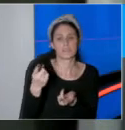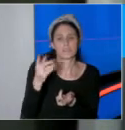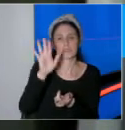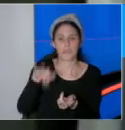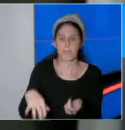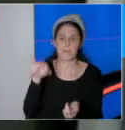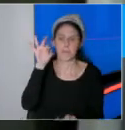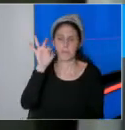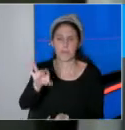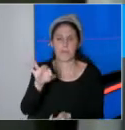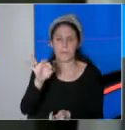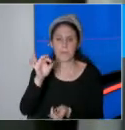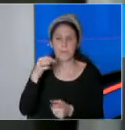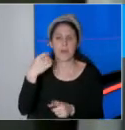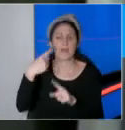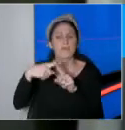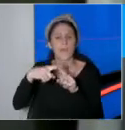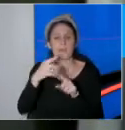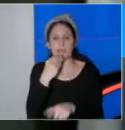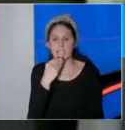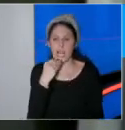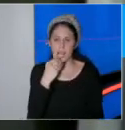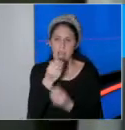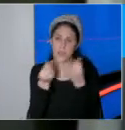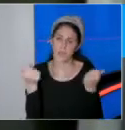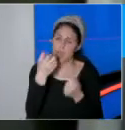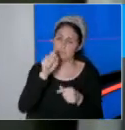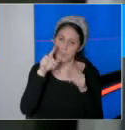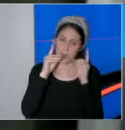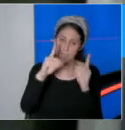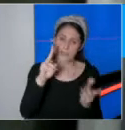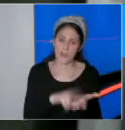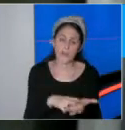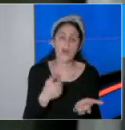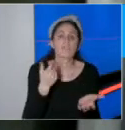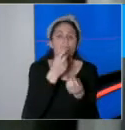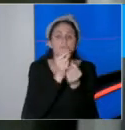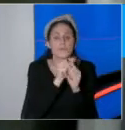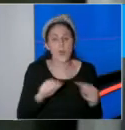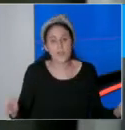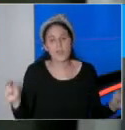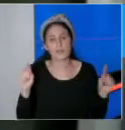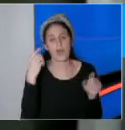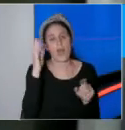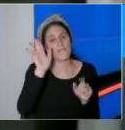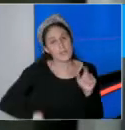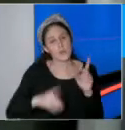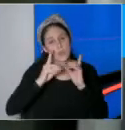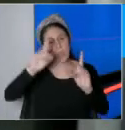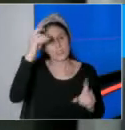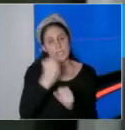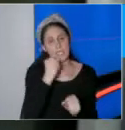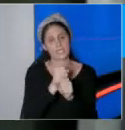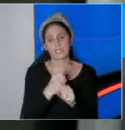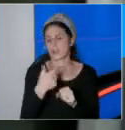ב-QME, ביתרון האיכותי הישראלי, הם הדרך הנכונה, אבל בשורה התחתונה, למרות הדרך שזה נעשה, ג'י-סטריט